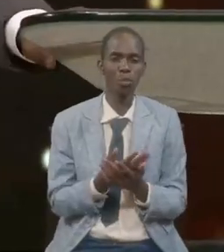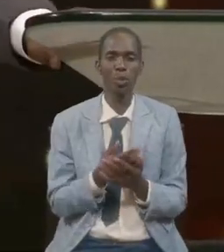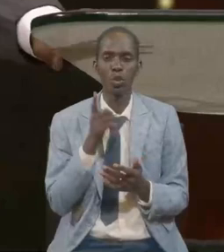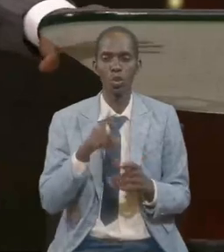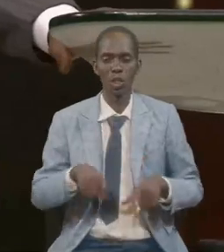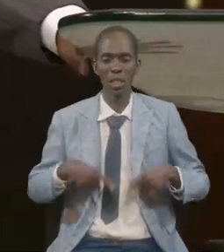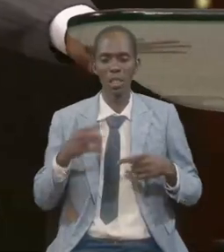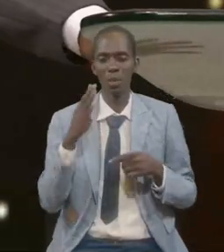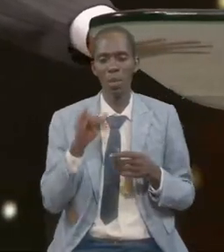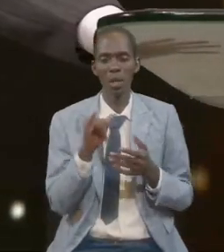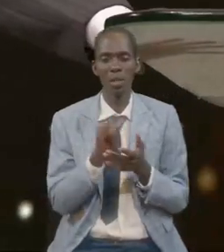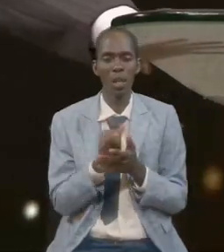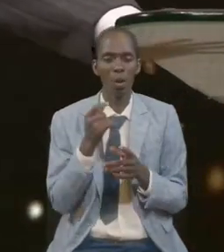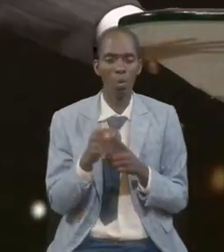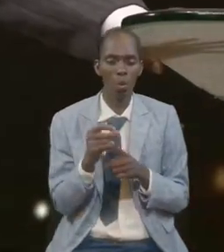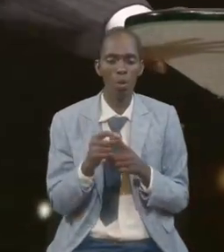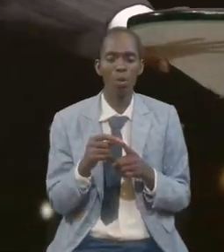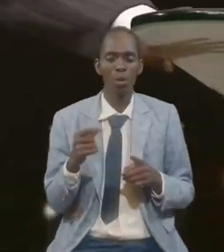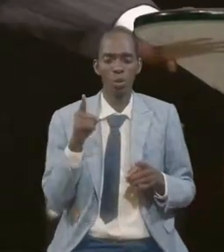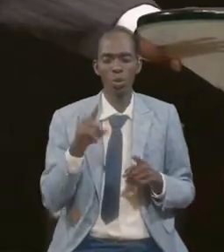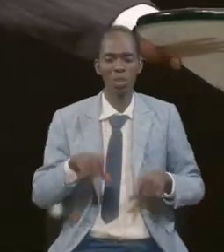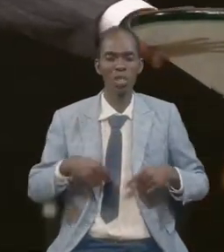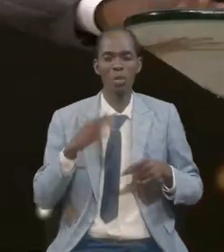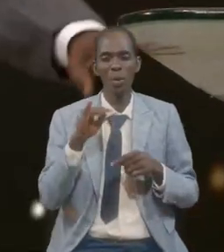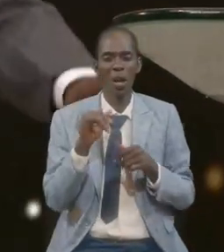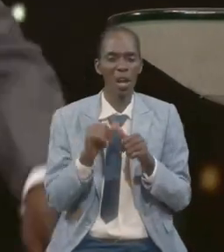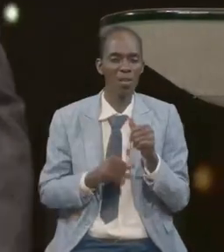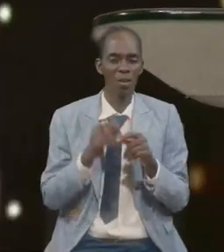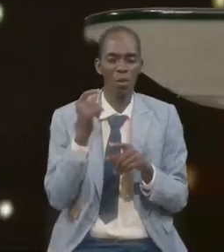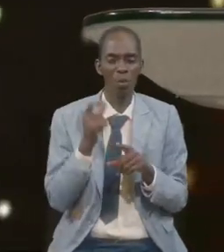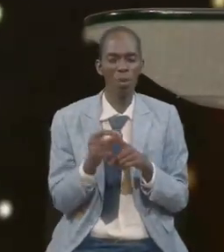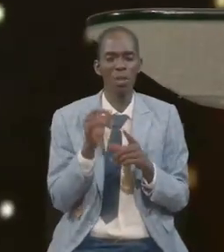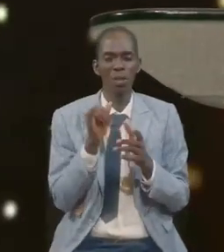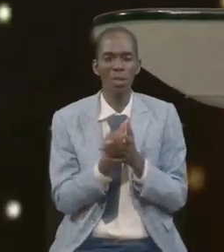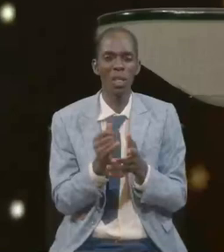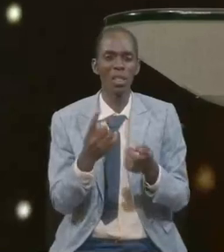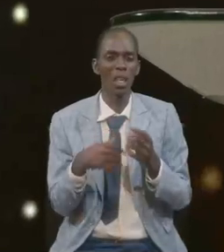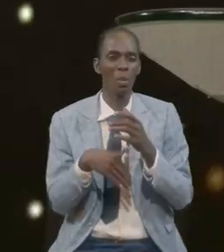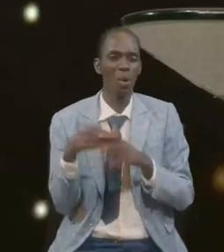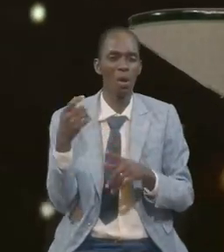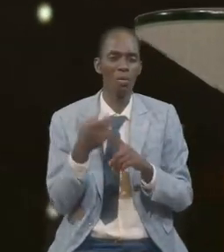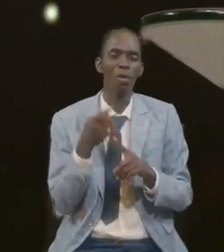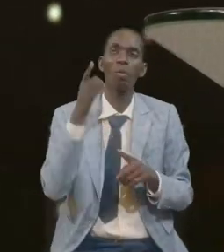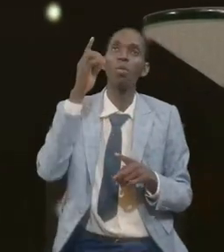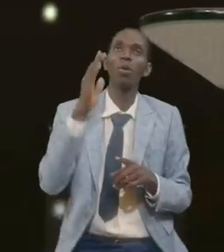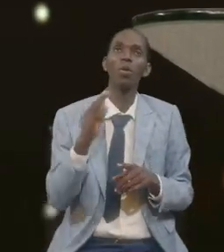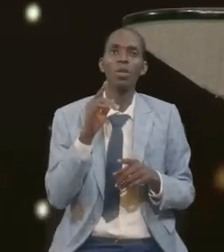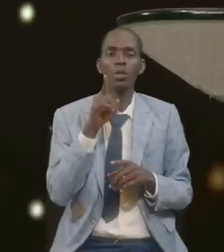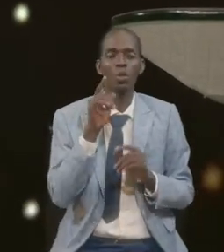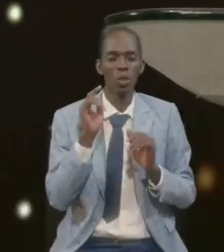parole là-bas. Lorsque vous vivez par toute parole qui provient de la bouche de Dieu, vous pouvez